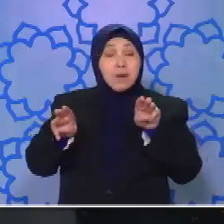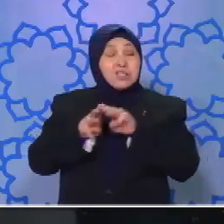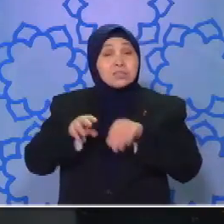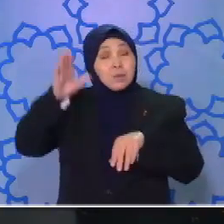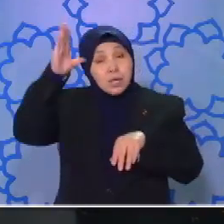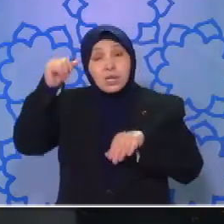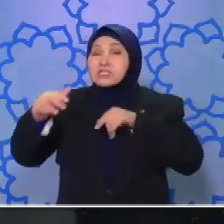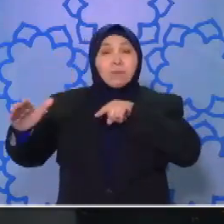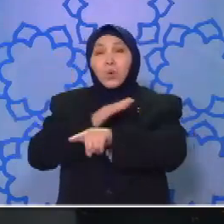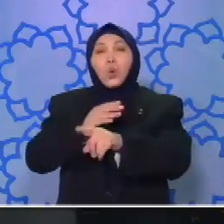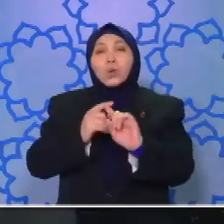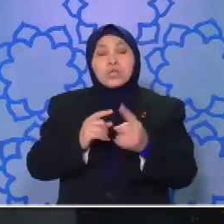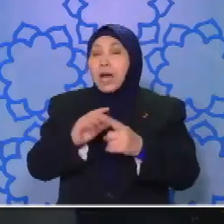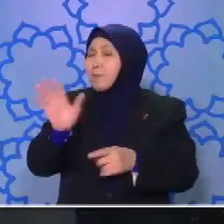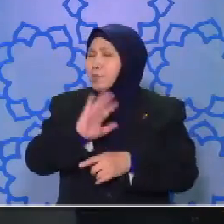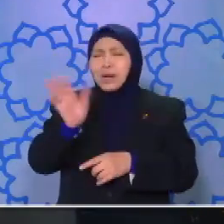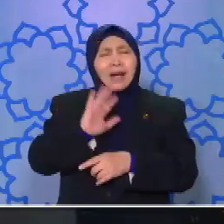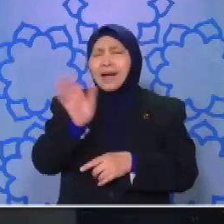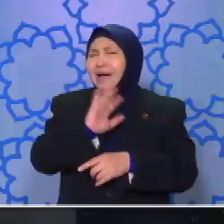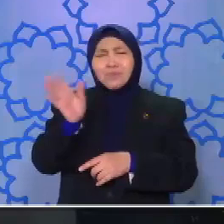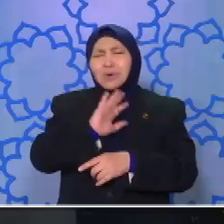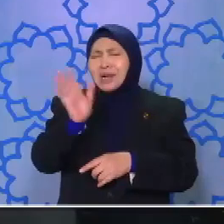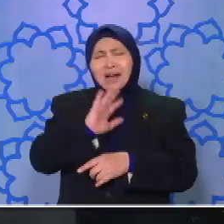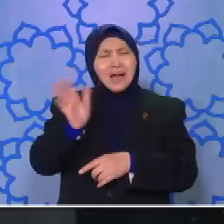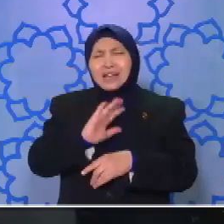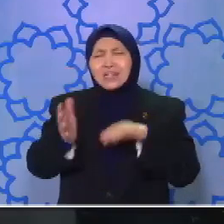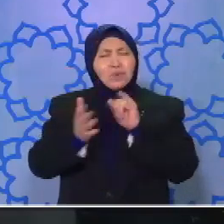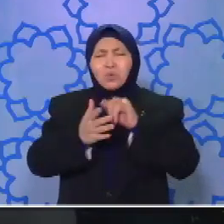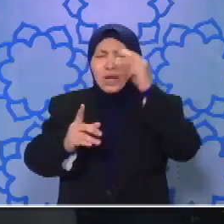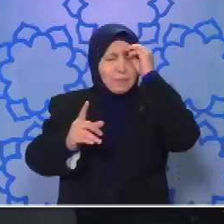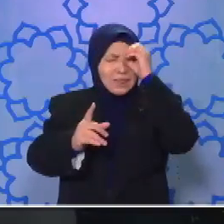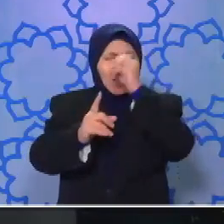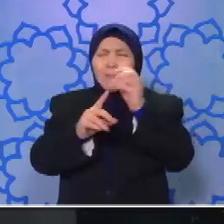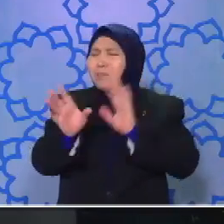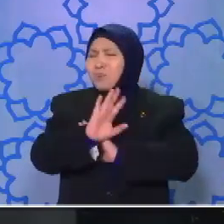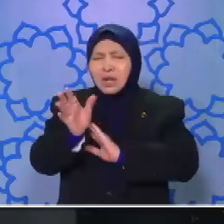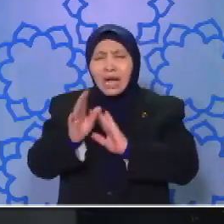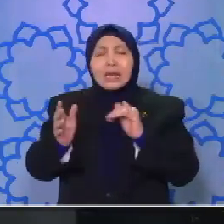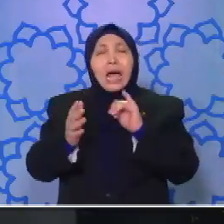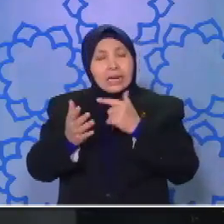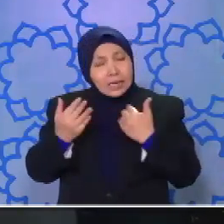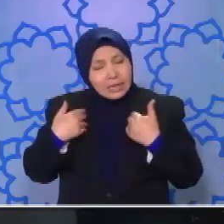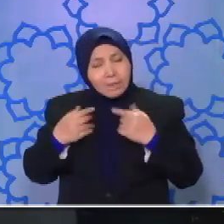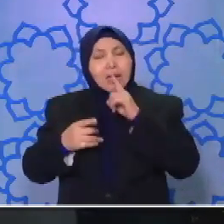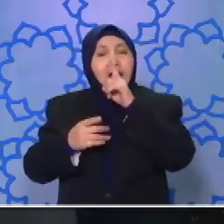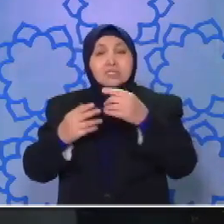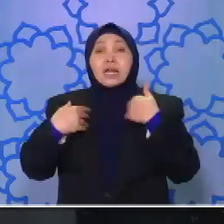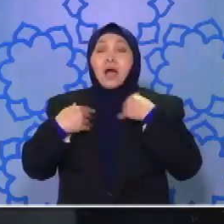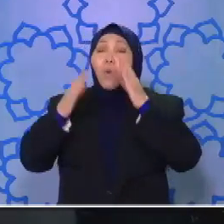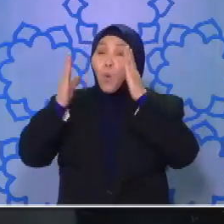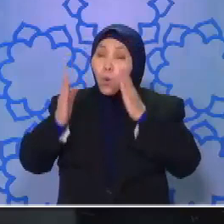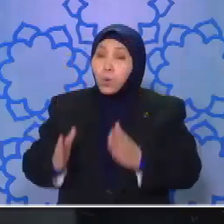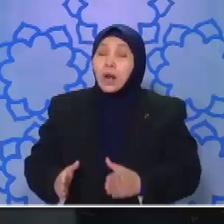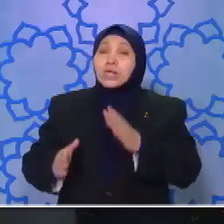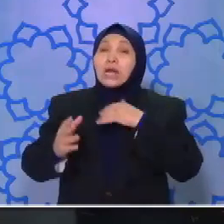saya bunuh ajalah. Bukan itu poin dia. Poinnya ialah satu, kita kena faham Nabi Khidir ini adalah seorang insan